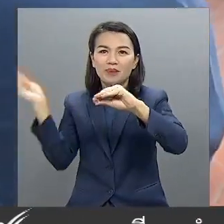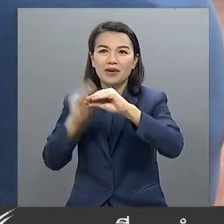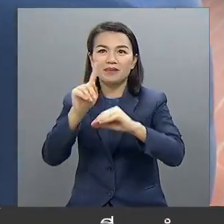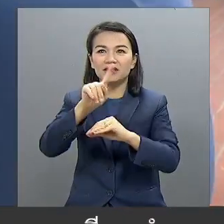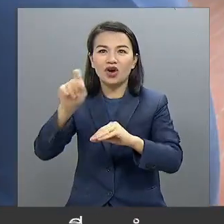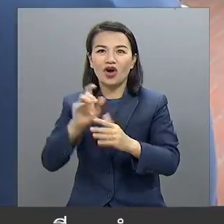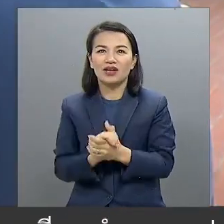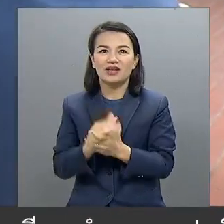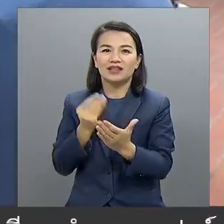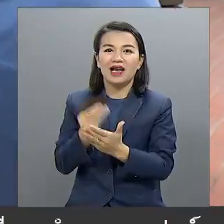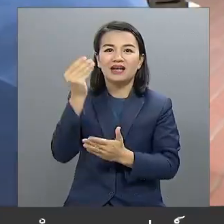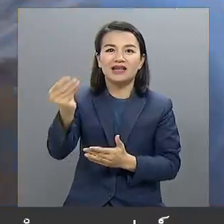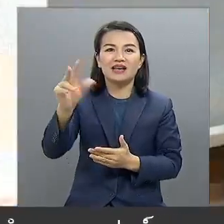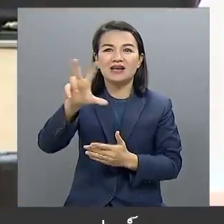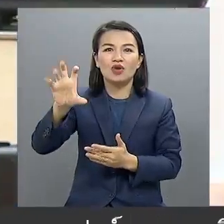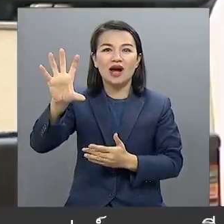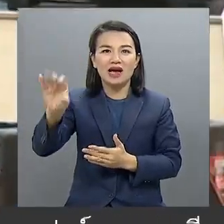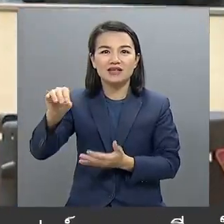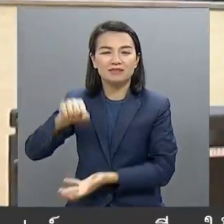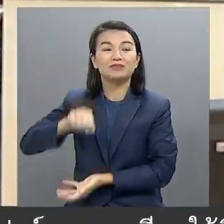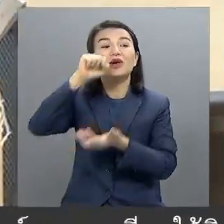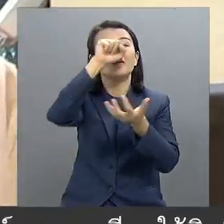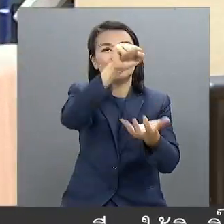เอากวเล็ไปผมพร้ม พรมส่งเลยนะฮะ